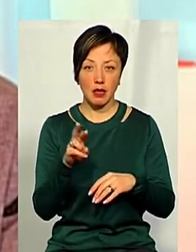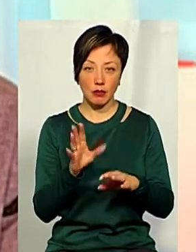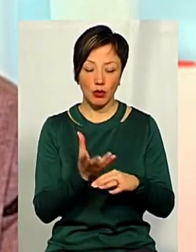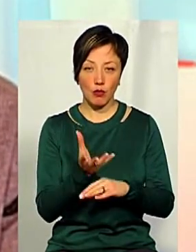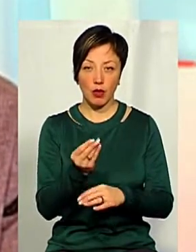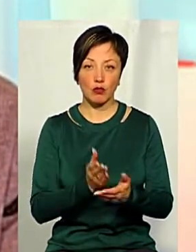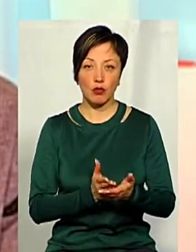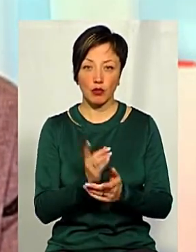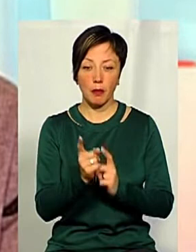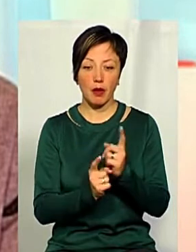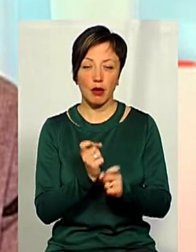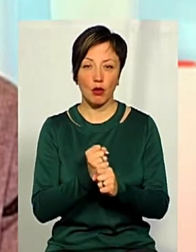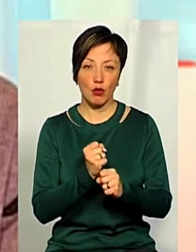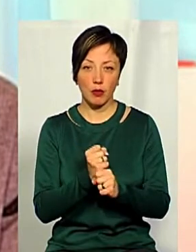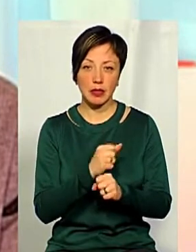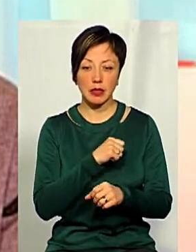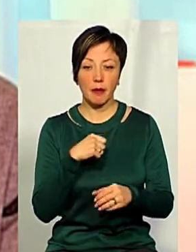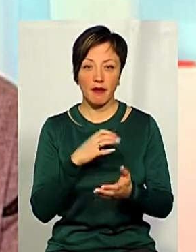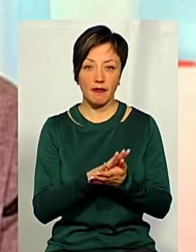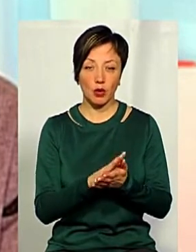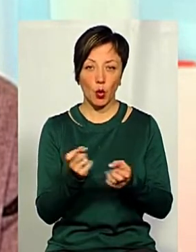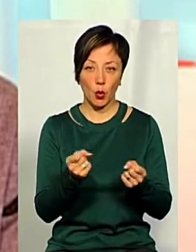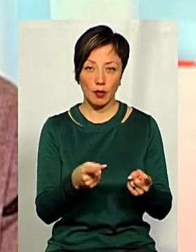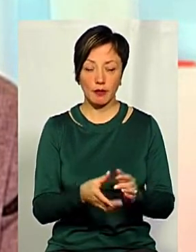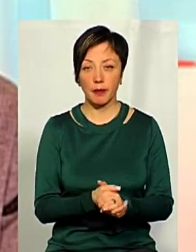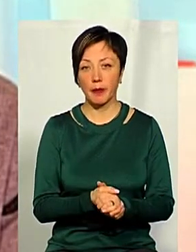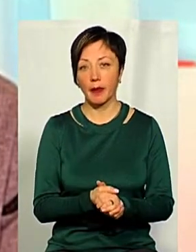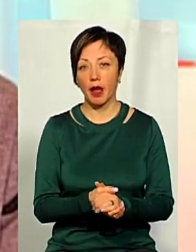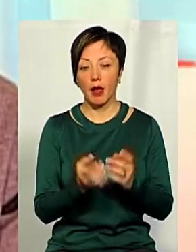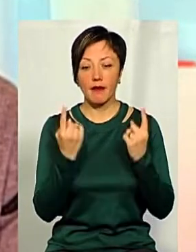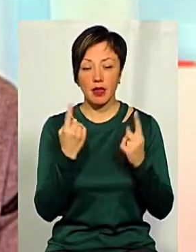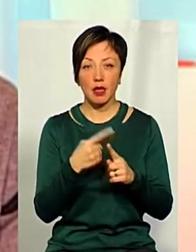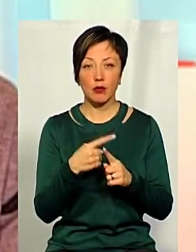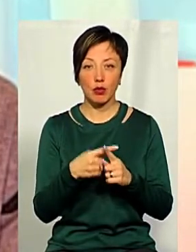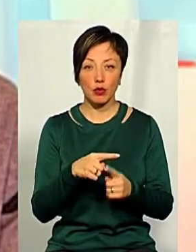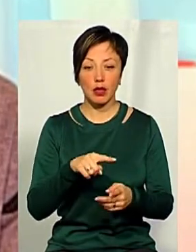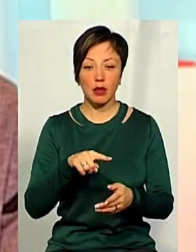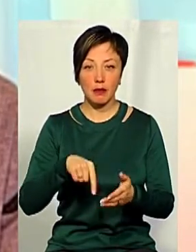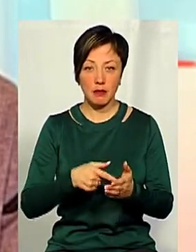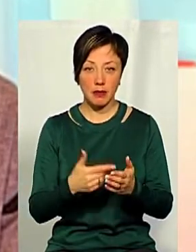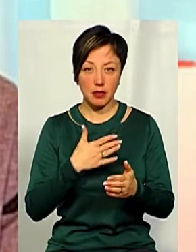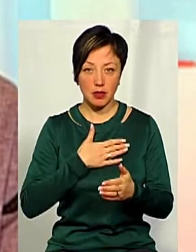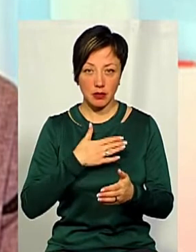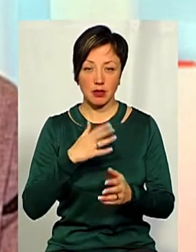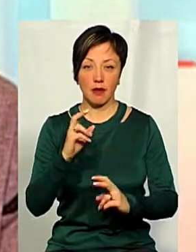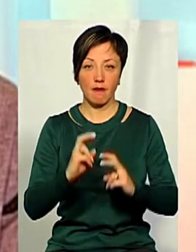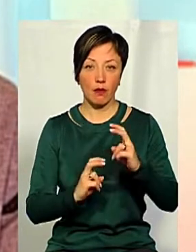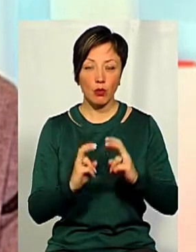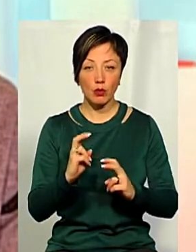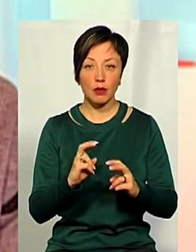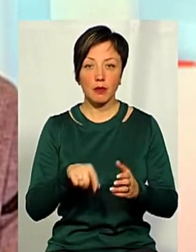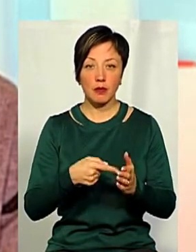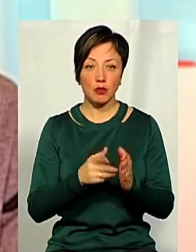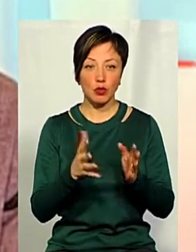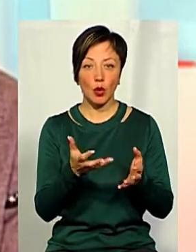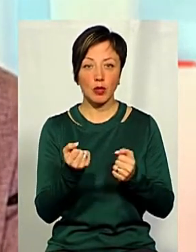оплачувати послугу переробки самих відходів. Великий плюс муніципального заводу, а ми плануємо будувати муніципальний завод, тому що місто